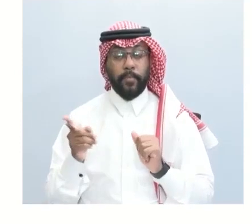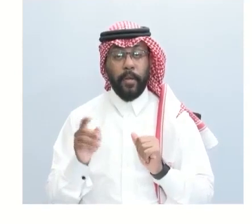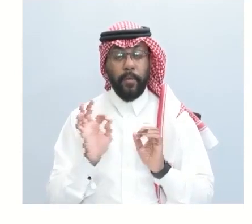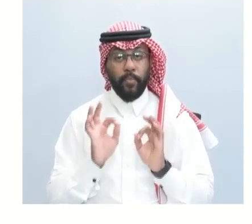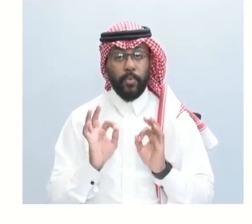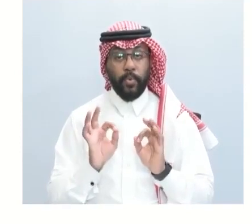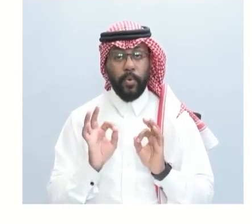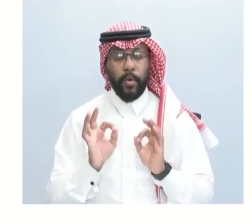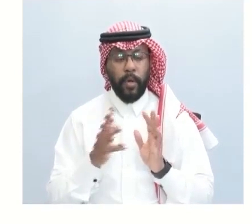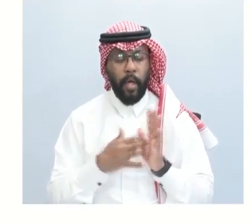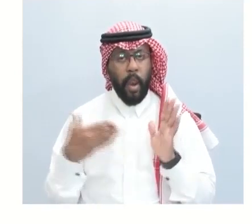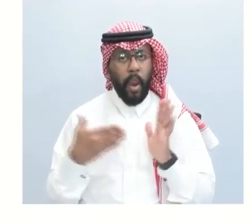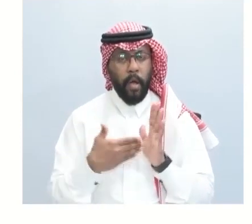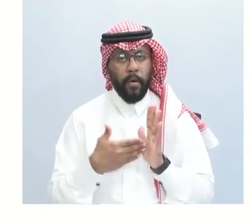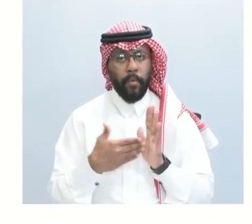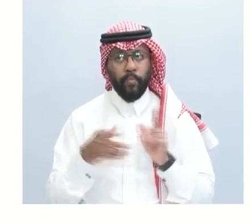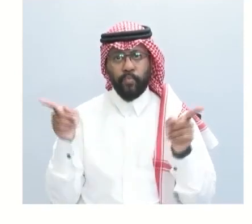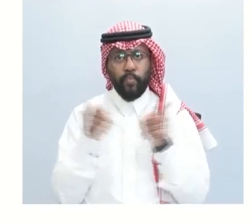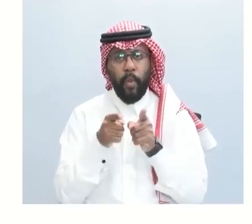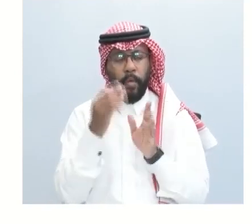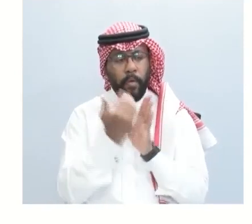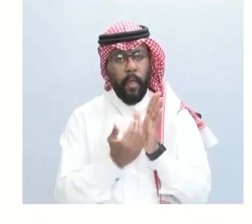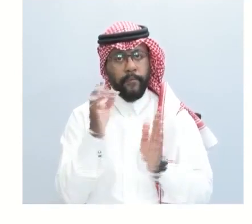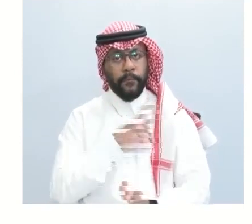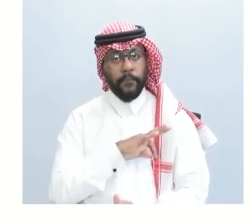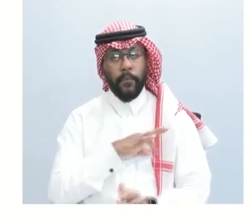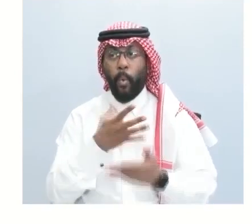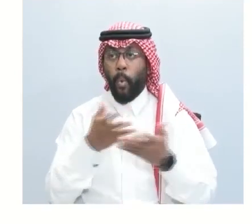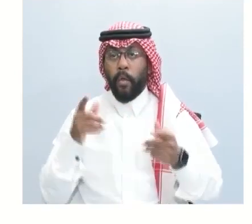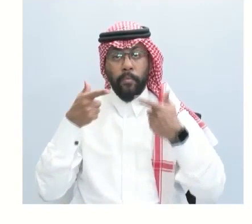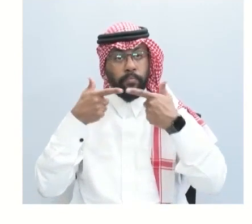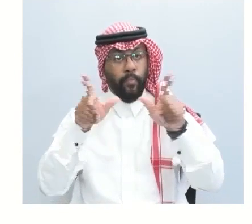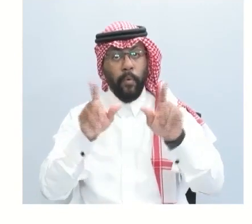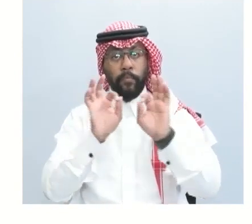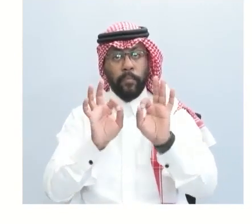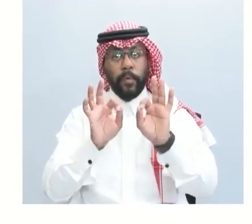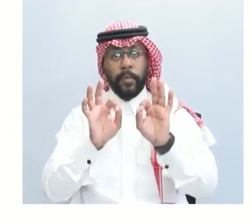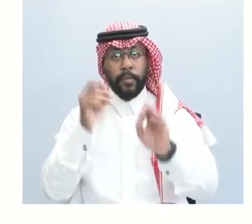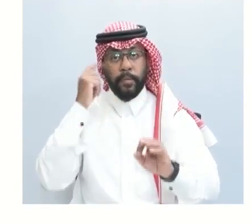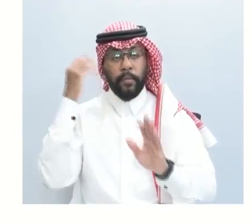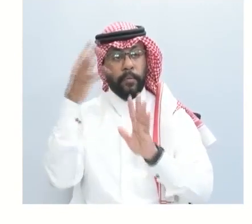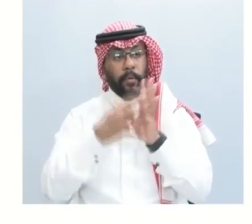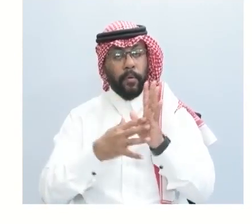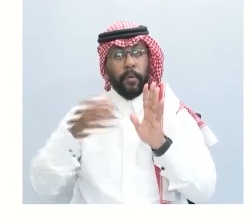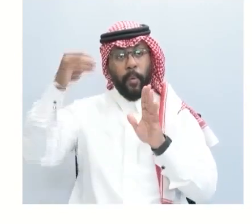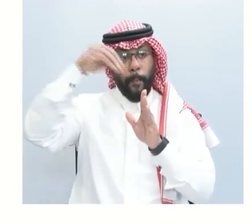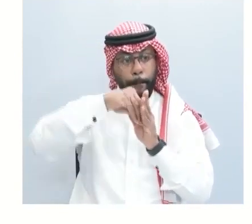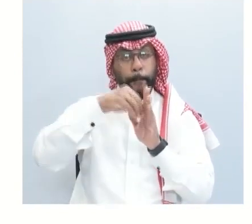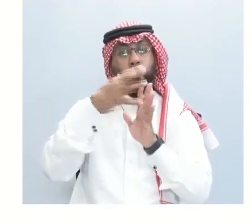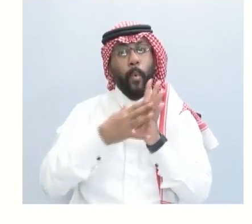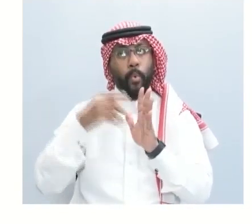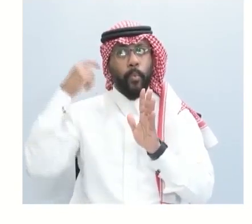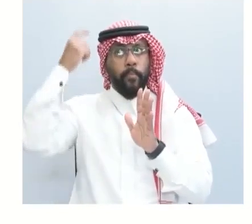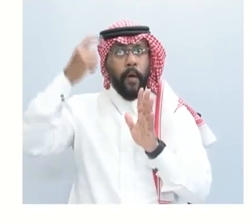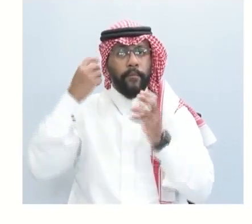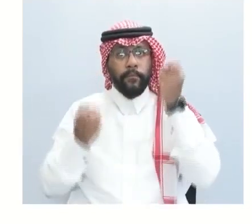مهارات في الخاتمه قدرتها على ترسيخ قدرتها هذه مهمه في الخاتمه قدرته على ترسيخ ما ورد في الموضوع من افكار